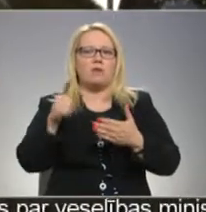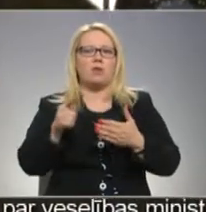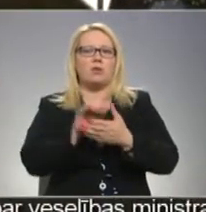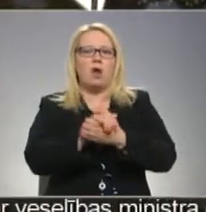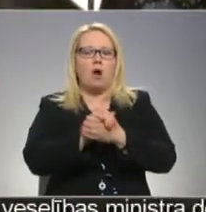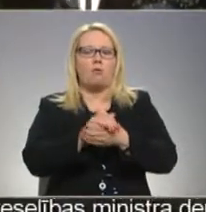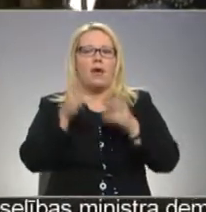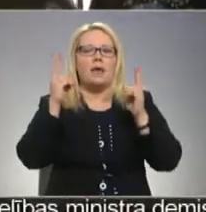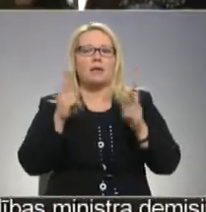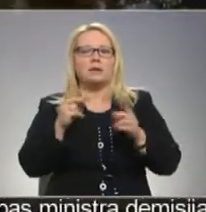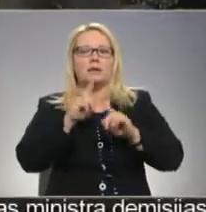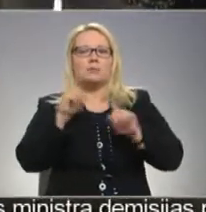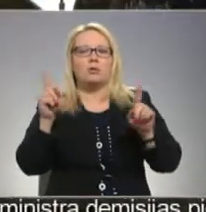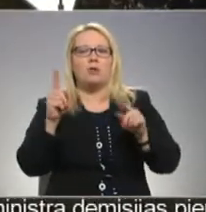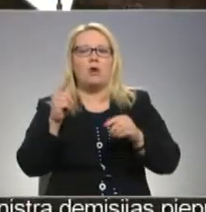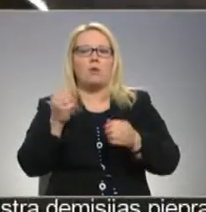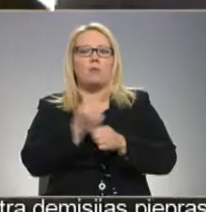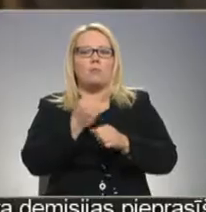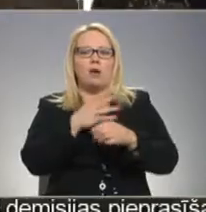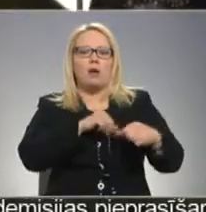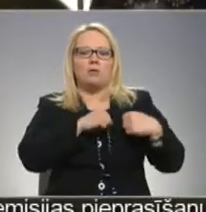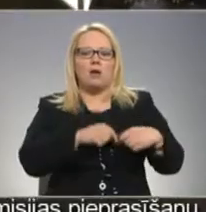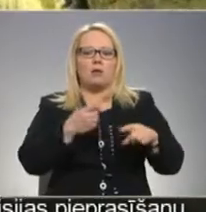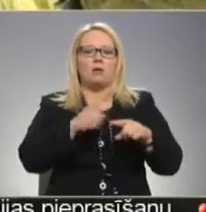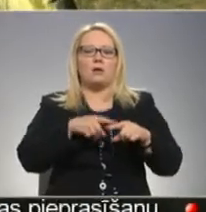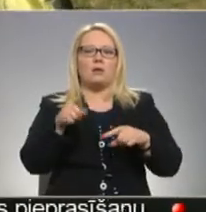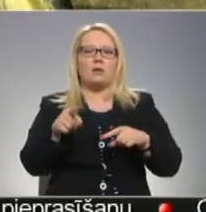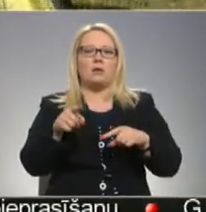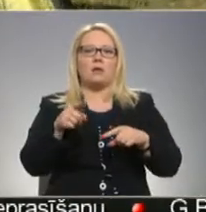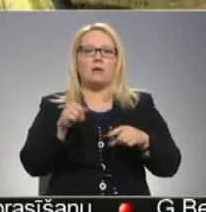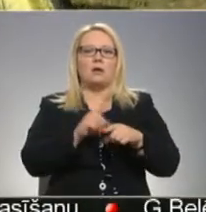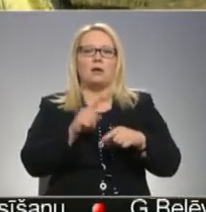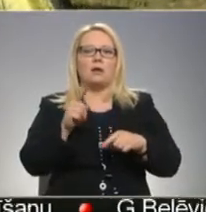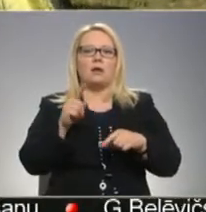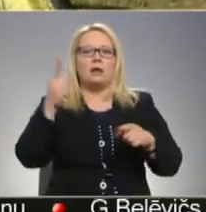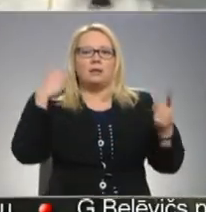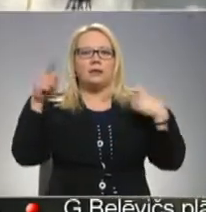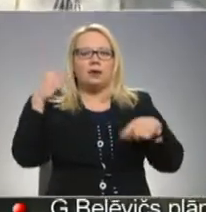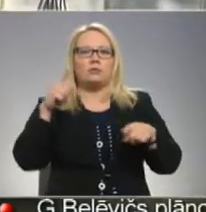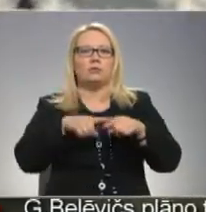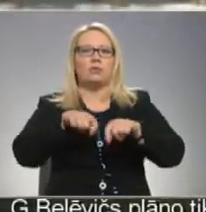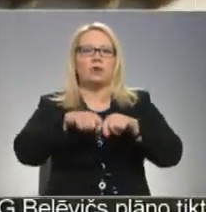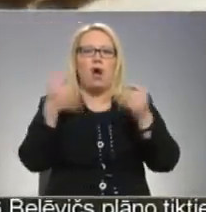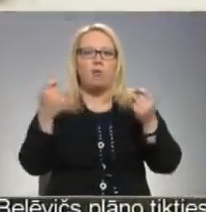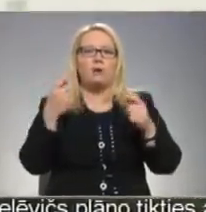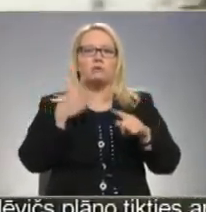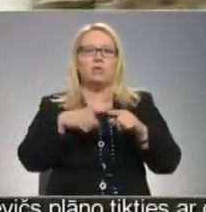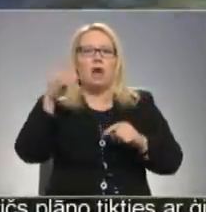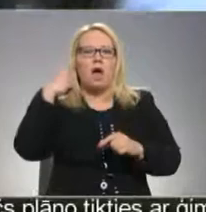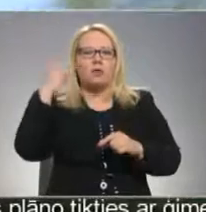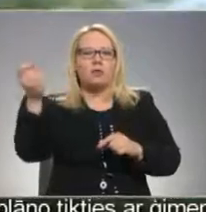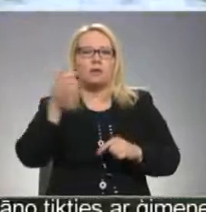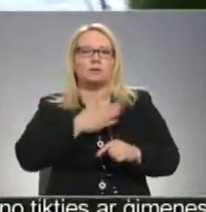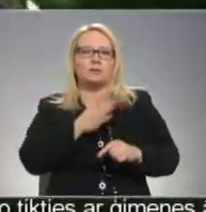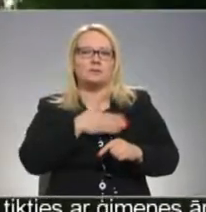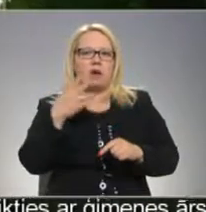vērtē kā aizraujošu nodarbi, taču vecākiem tas sagādā raizes. Mācoties trikus gadās gūt traumas un Gundars atminas savu